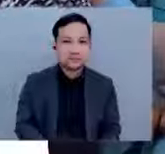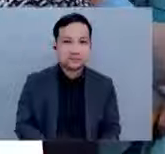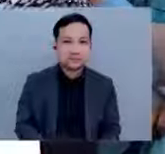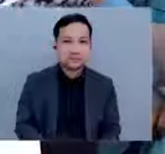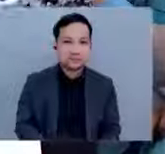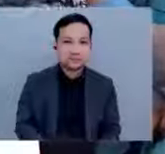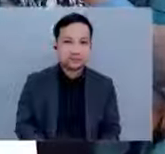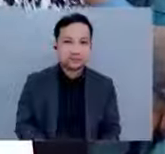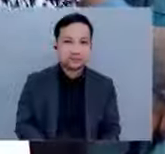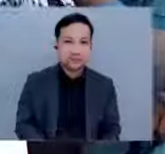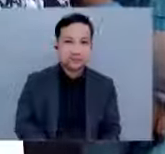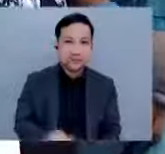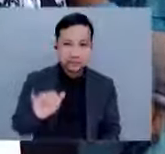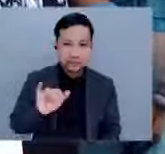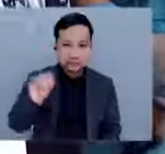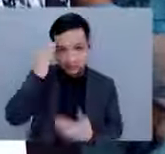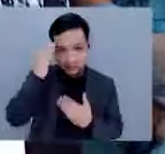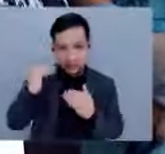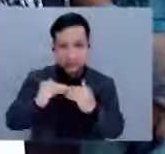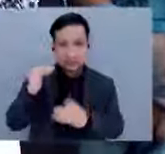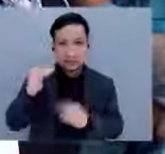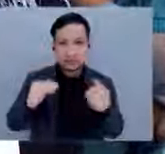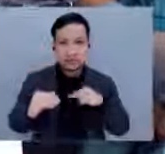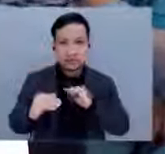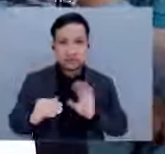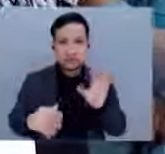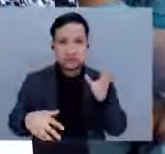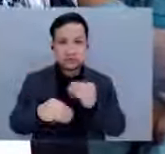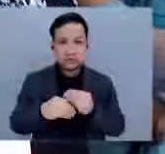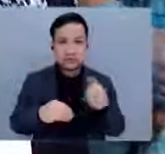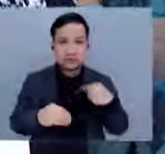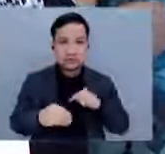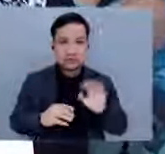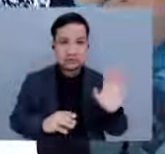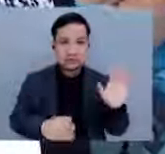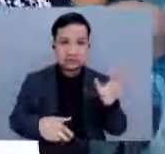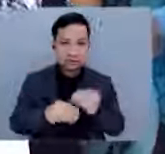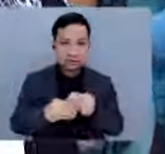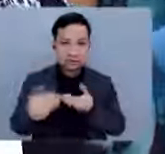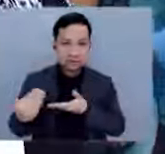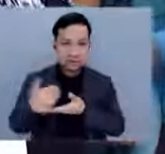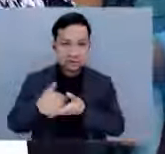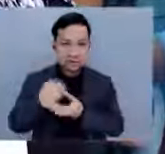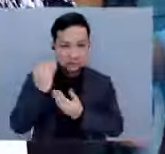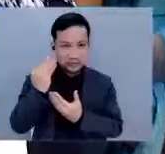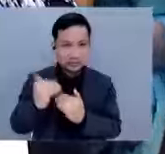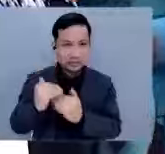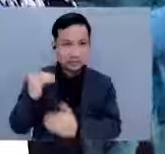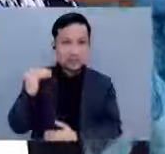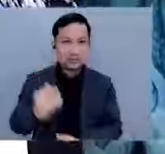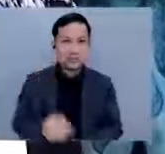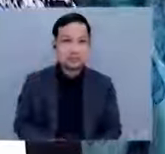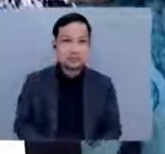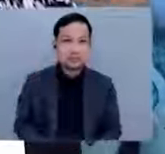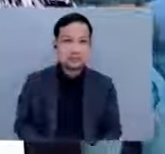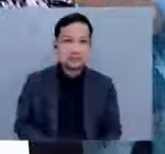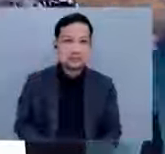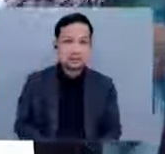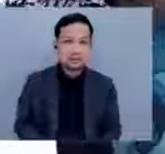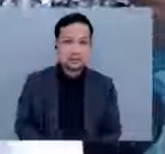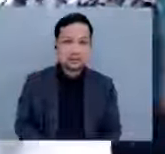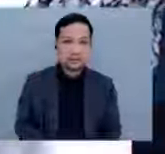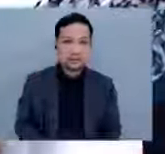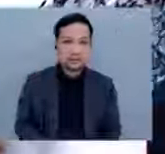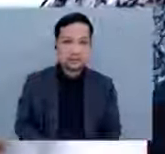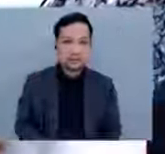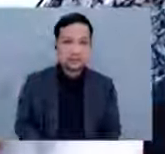po 18 po. 18. Wow. Alam mo, paano yung isa pa tanong ah, yung nakakalimutan mo yung problema mo habang nagsasayaw ka, 1 to